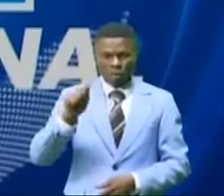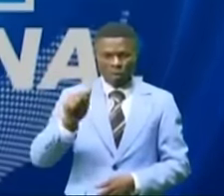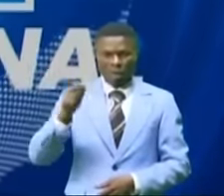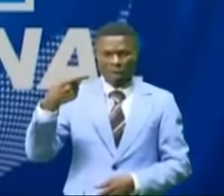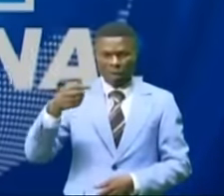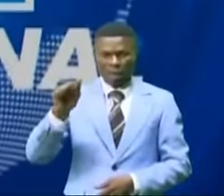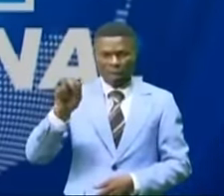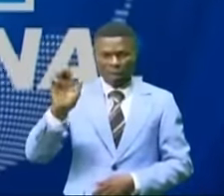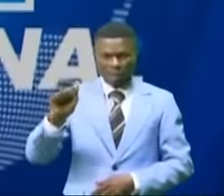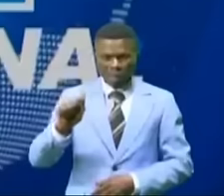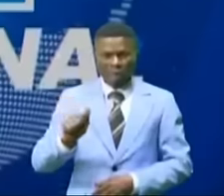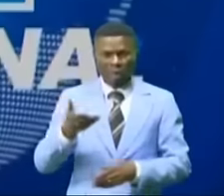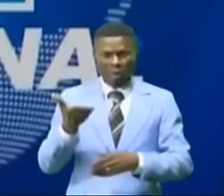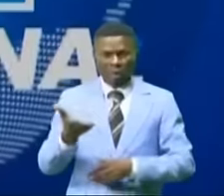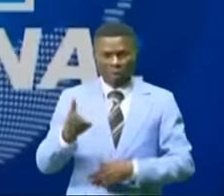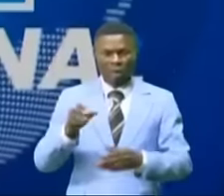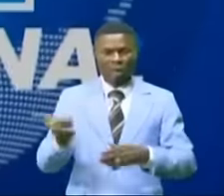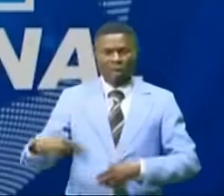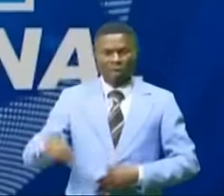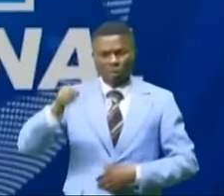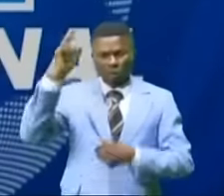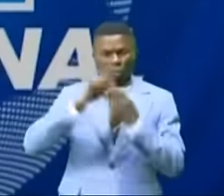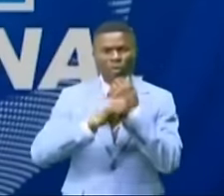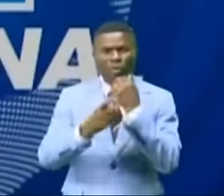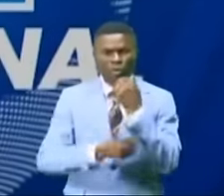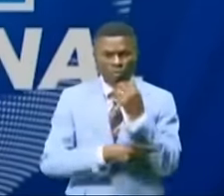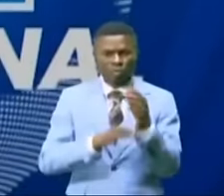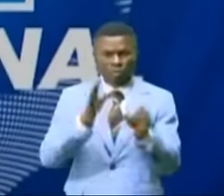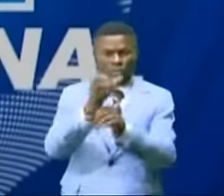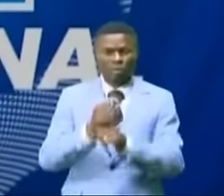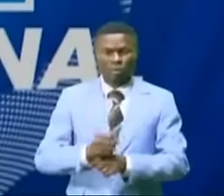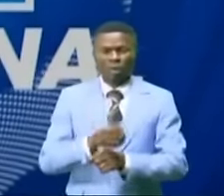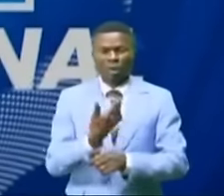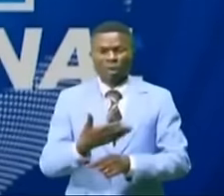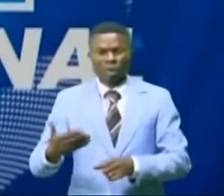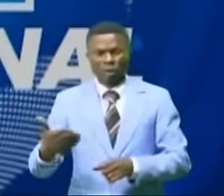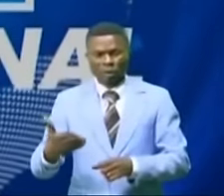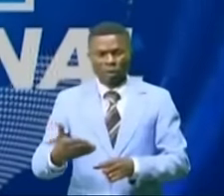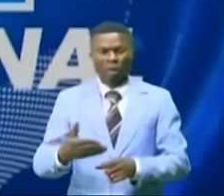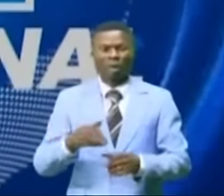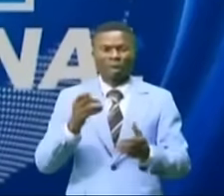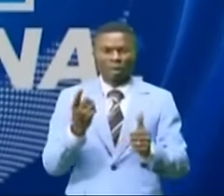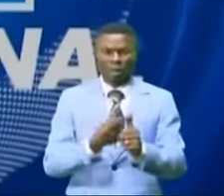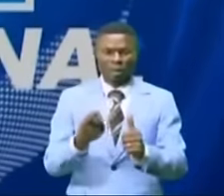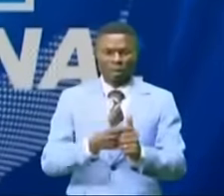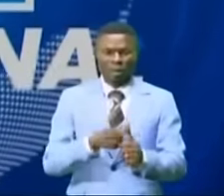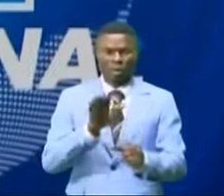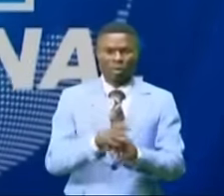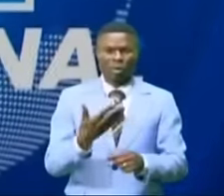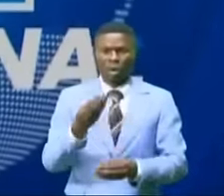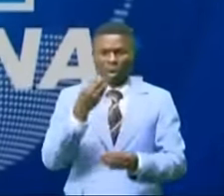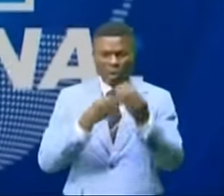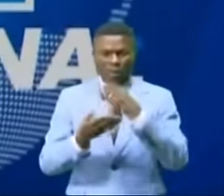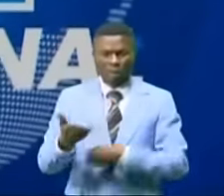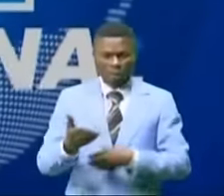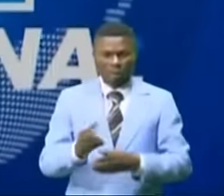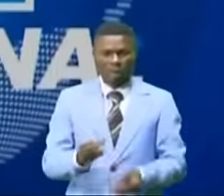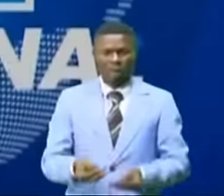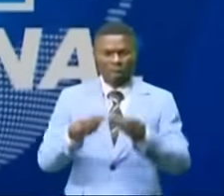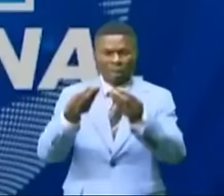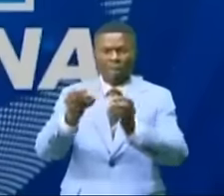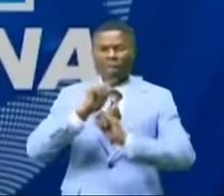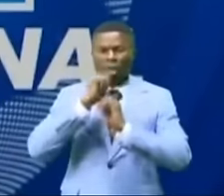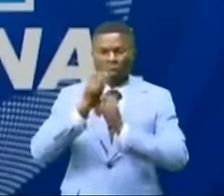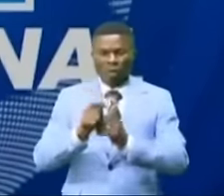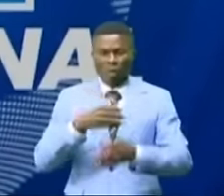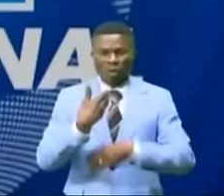de Niragongo. Nous sommes dans la province du Nord Kivu, ont bénéficié des kits de résilience composés de plusieurs articles. La remise de ces